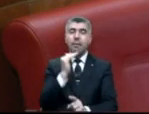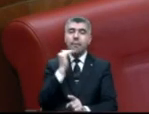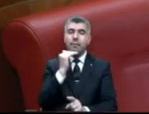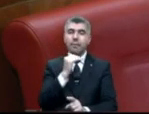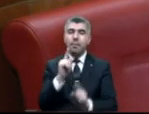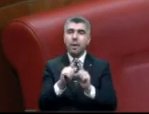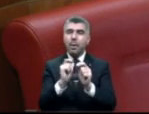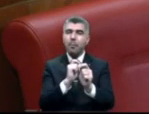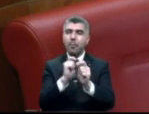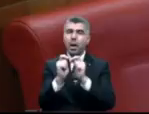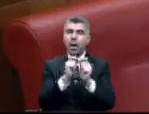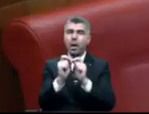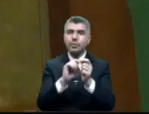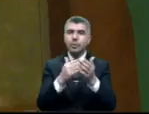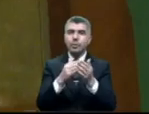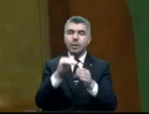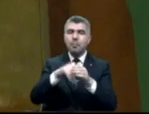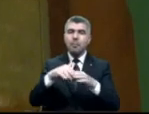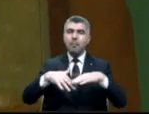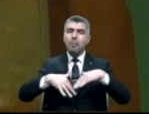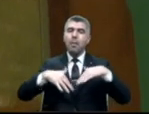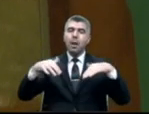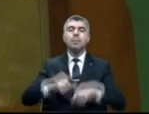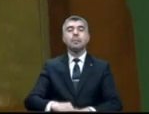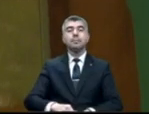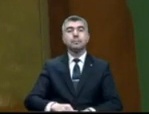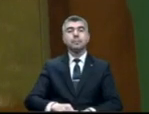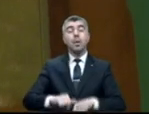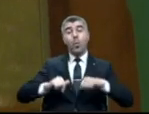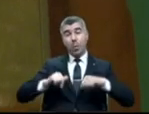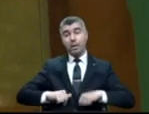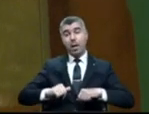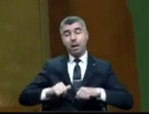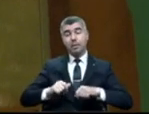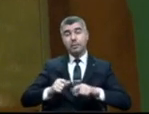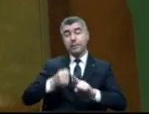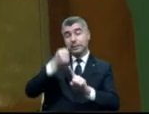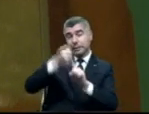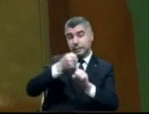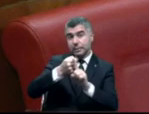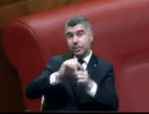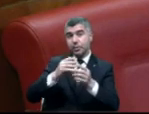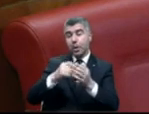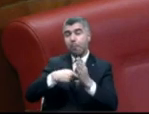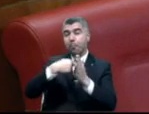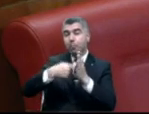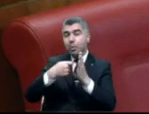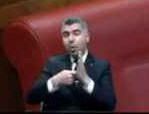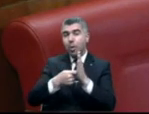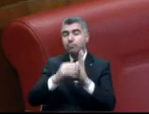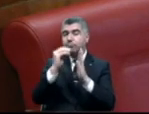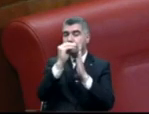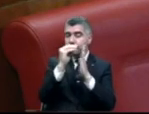قيد المناقشة حاليا في بمجلسي البرلمان. فالوزارة منكبة على تسريع إنجاز المشاريع التي توجد